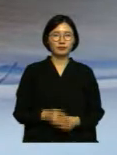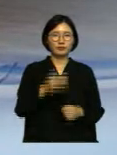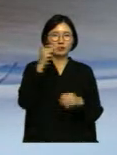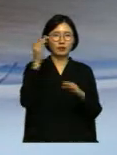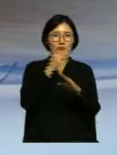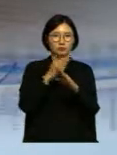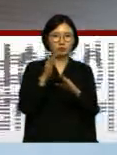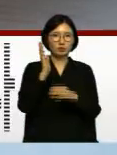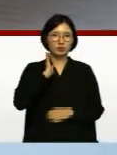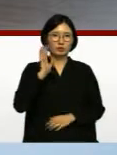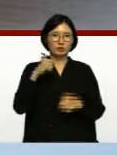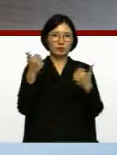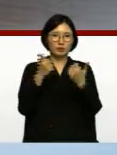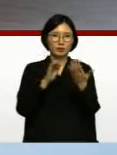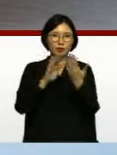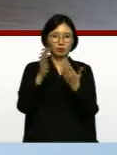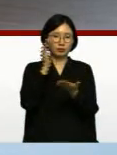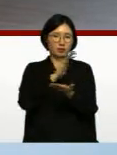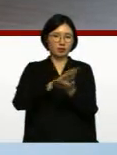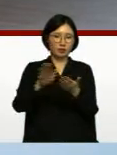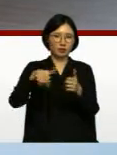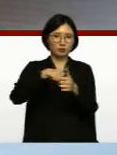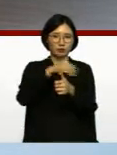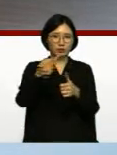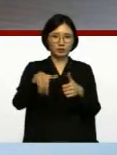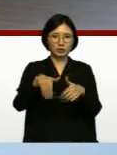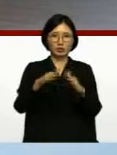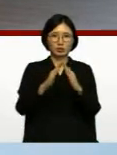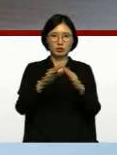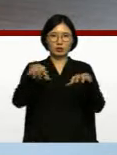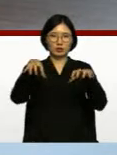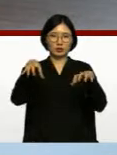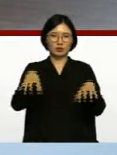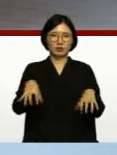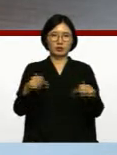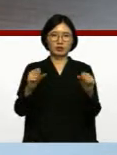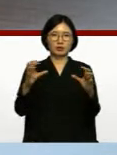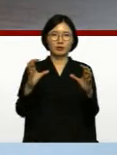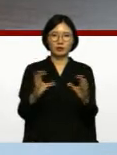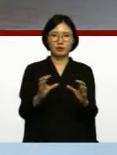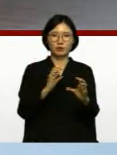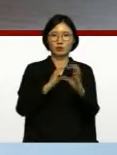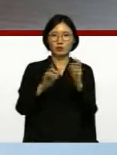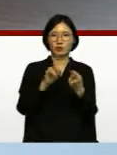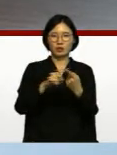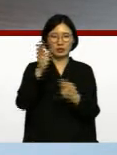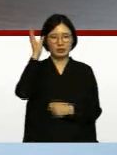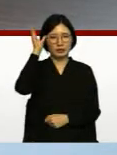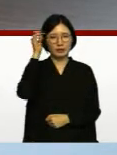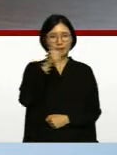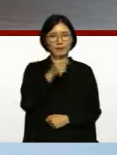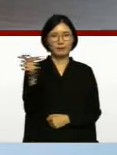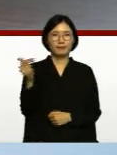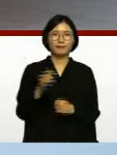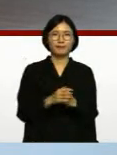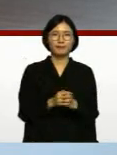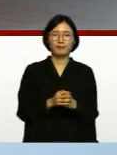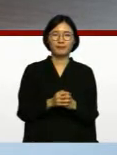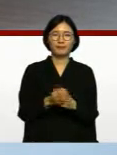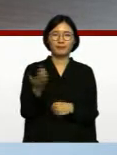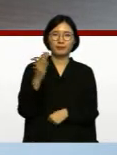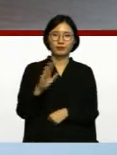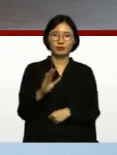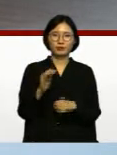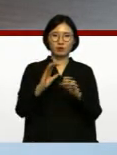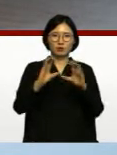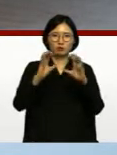남북 정상회담 이후 평화 분위기가 조성되면서 양국 간 협력과 교류에 대한 기대가 커지고 있습니다.